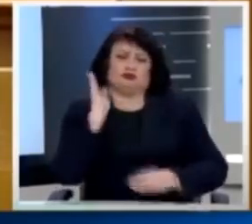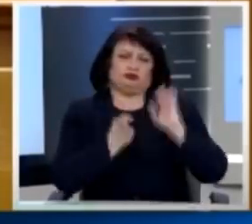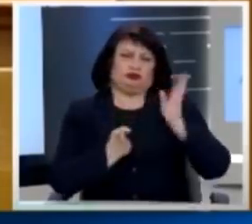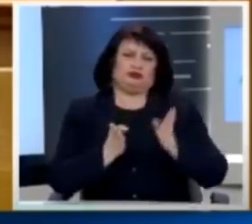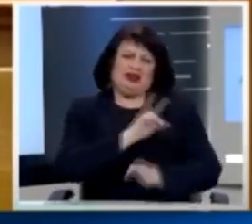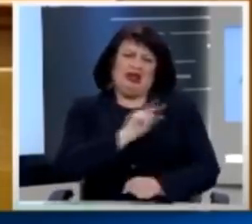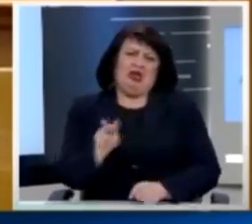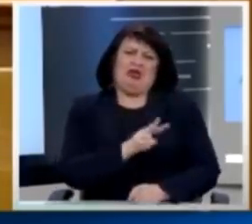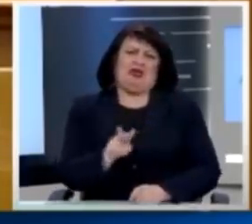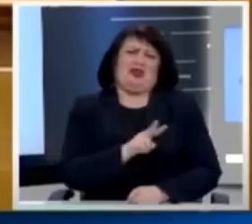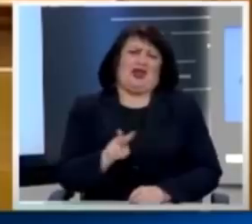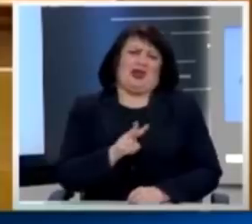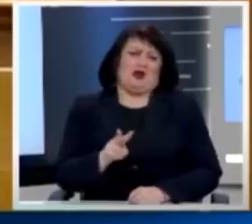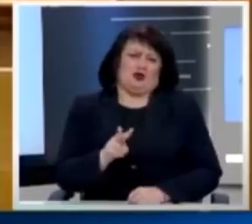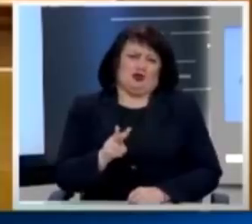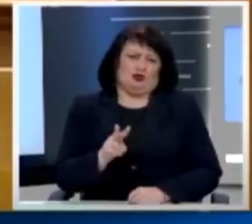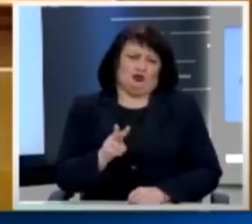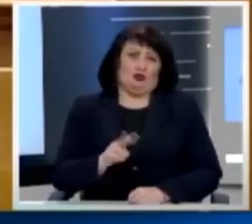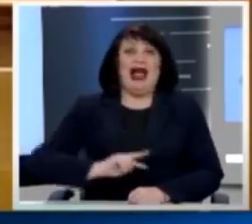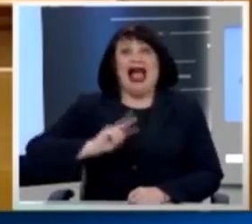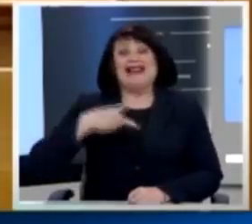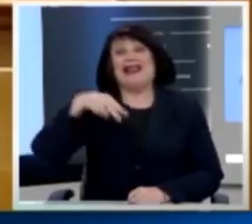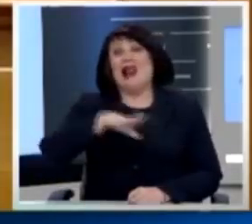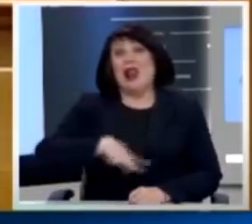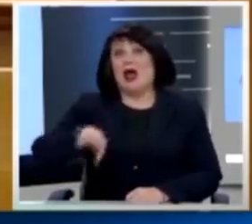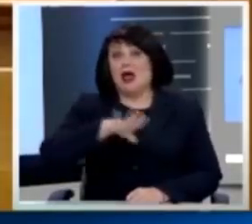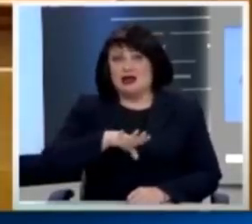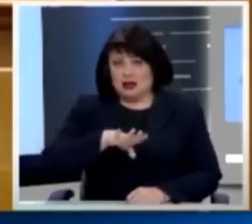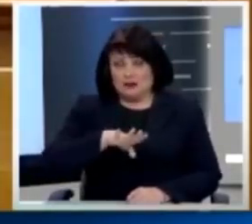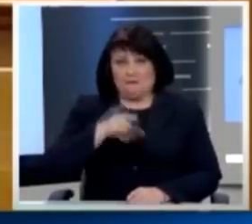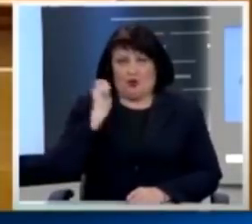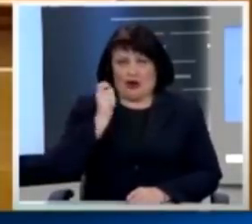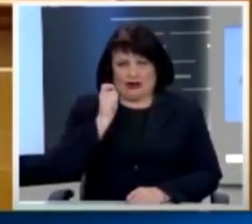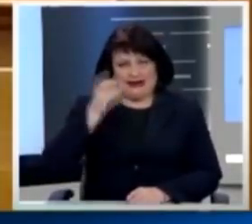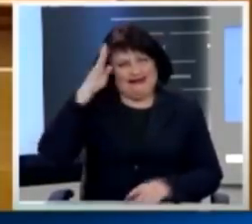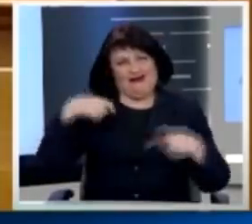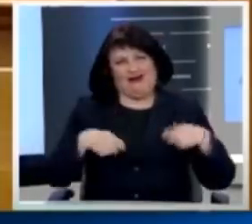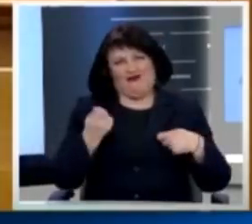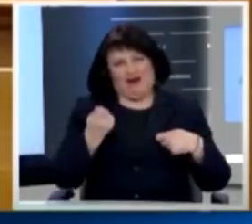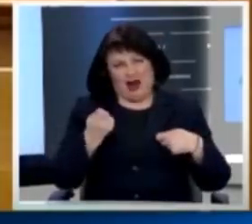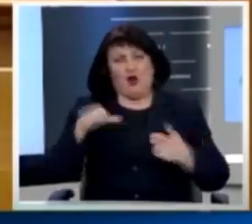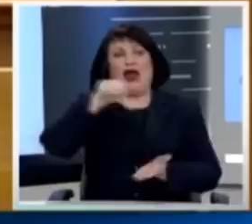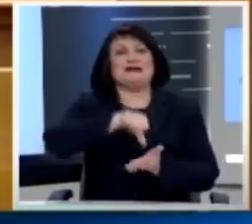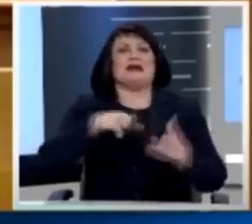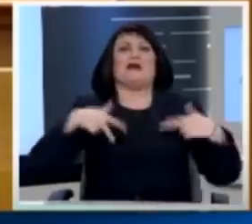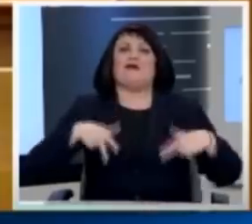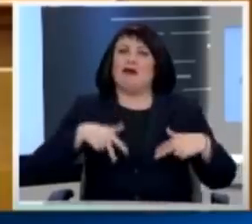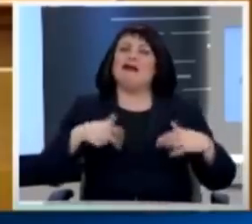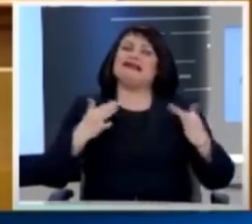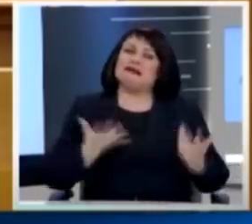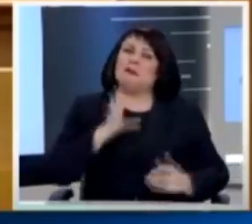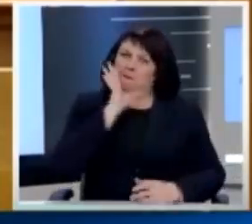γιατί ο διαχειριστής της αντιλαϊκής ταξικής πολιτικής του κεφαλαίου που λέγεται αστική κυβέρνηση